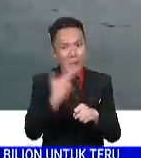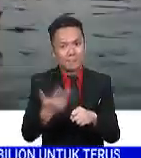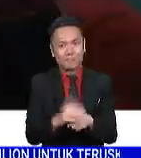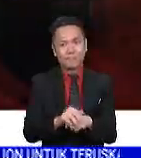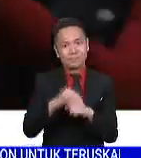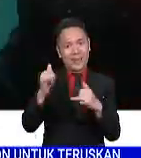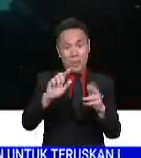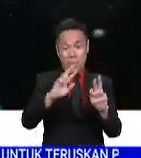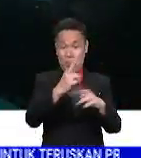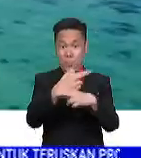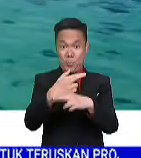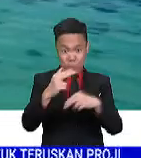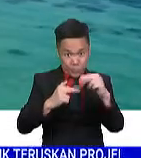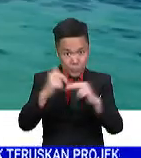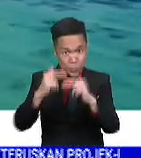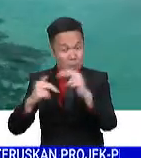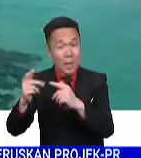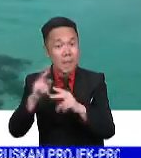penyelenggaraan infrastruktur pelancongan.